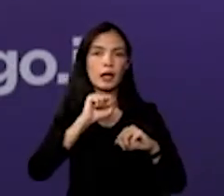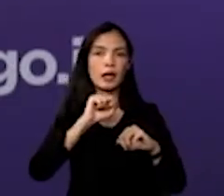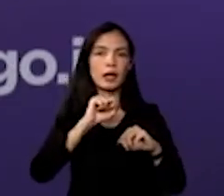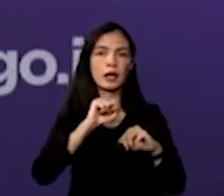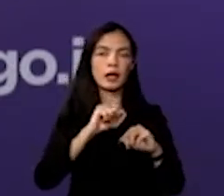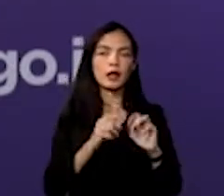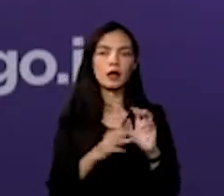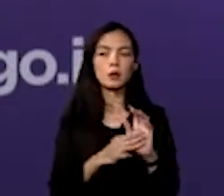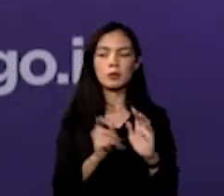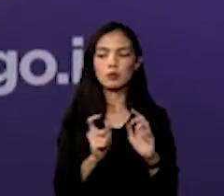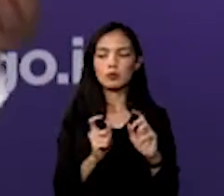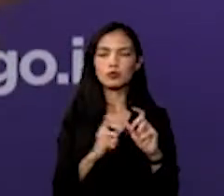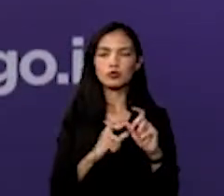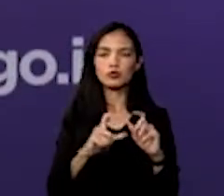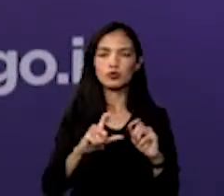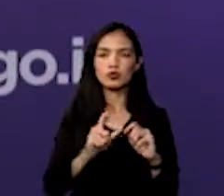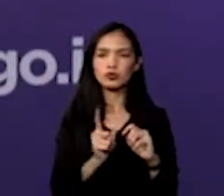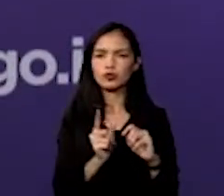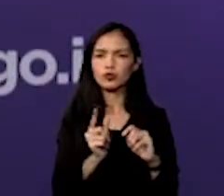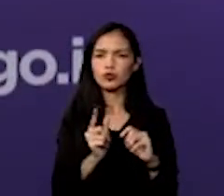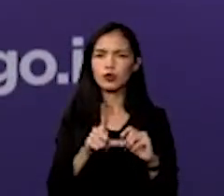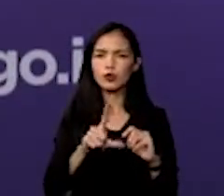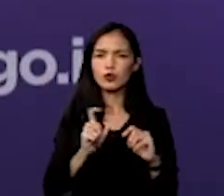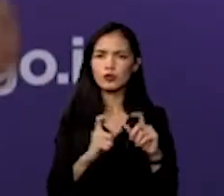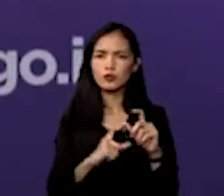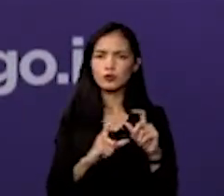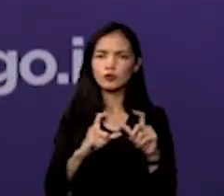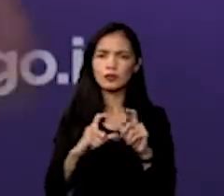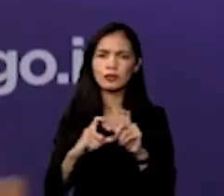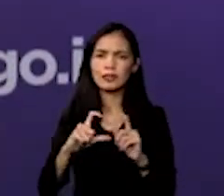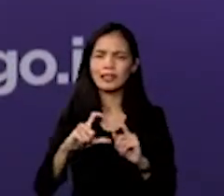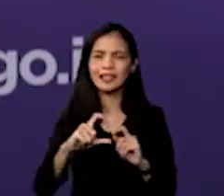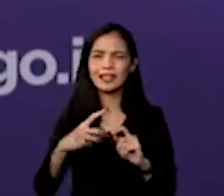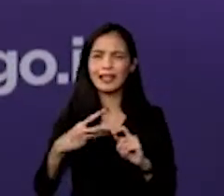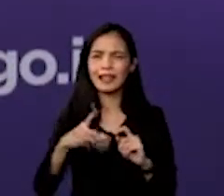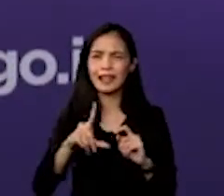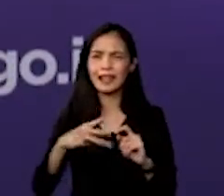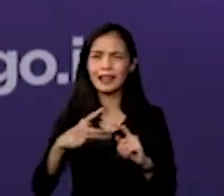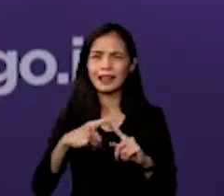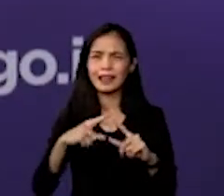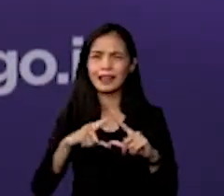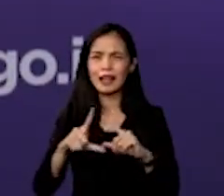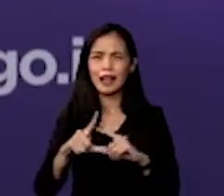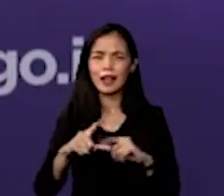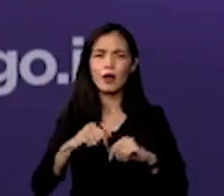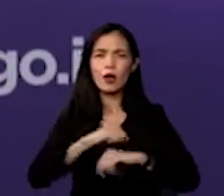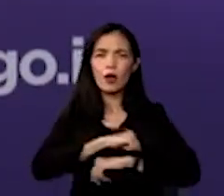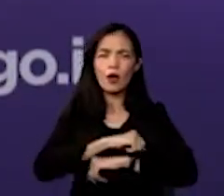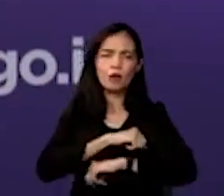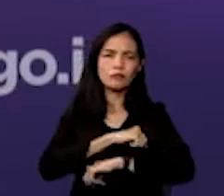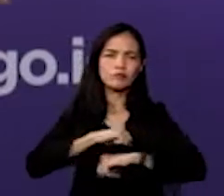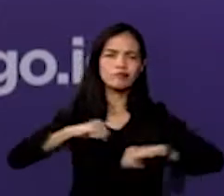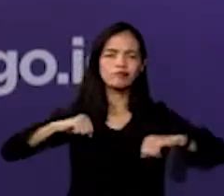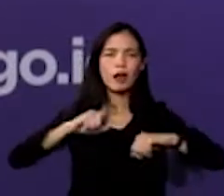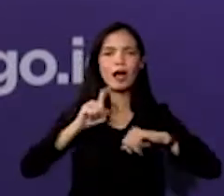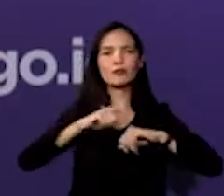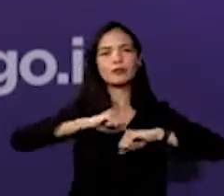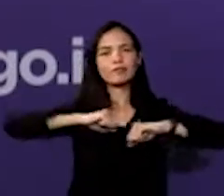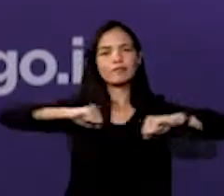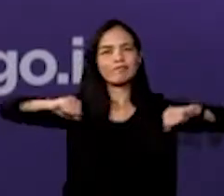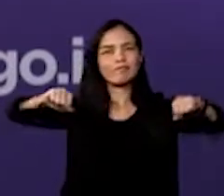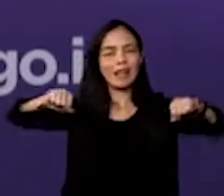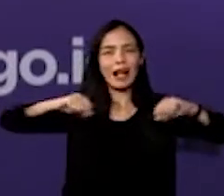muskuloskeletal otot sama Sendi sendi he Jadi mesti suka digerak-gerakin stretchingstching itu enggak